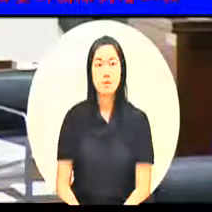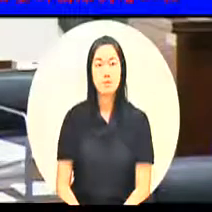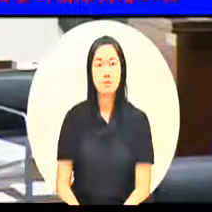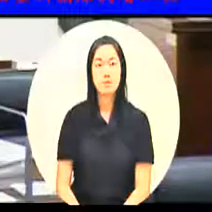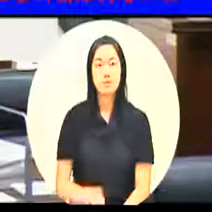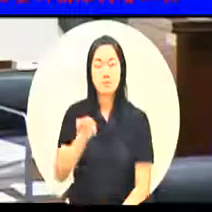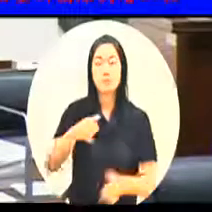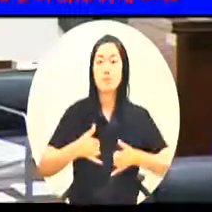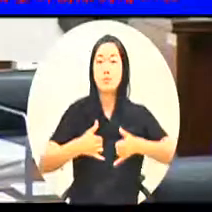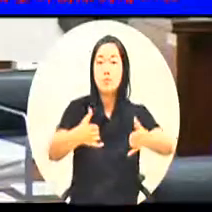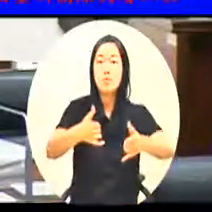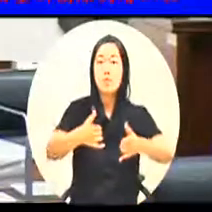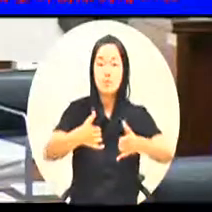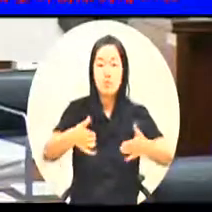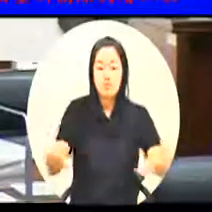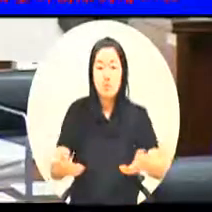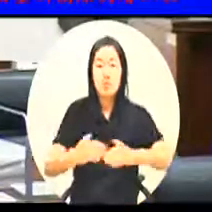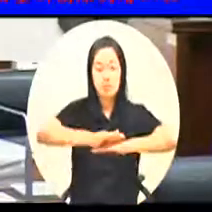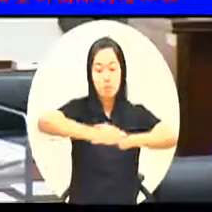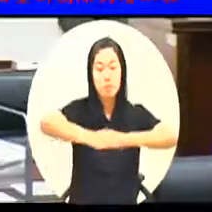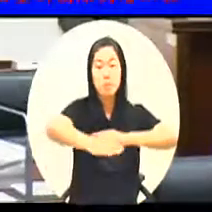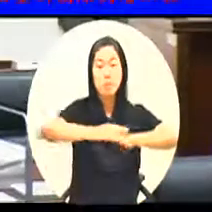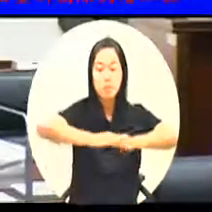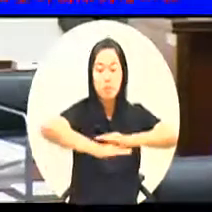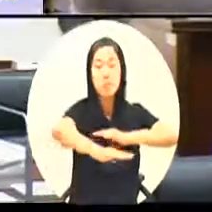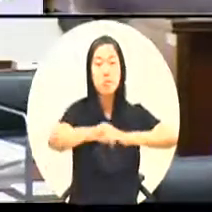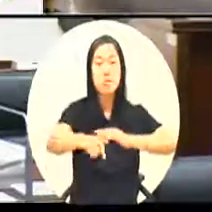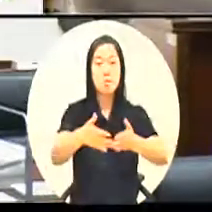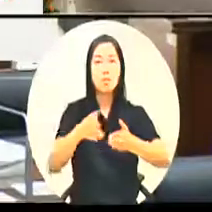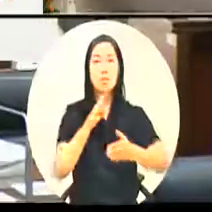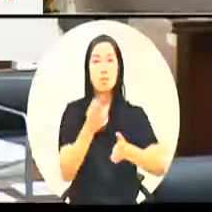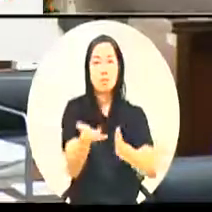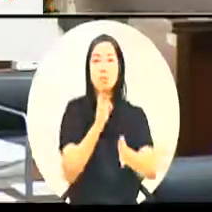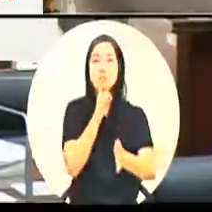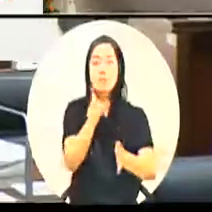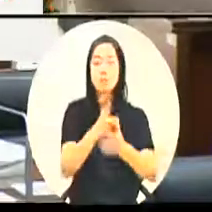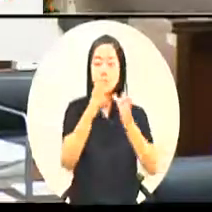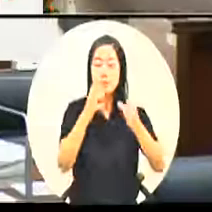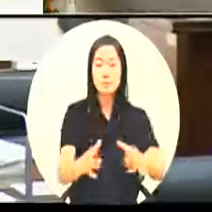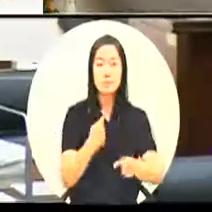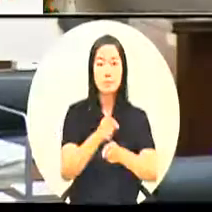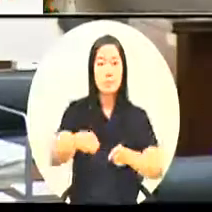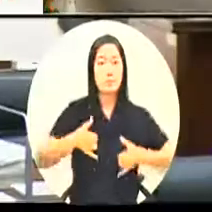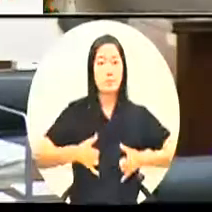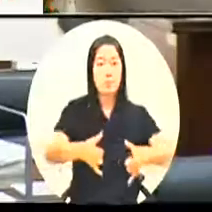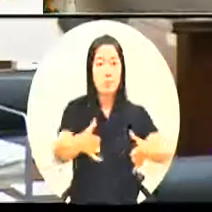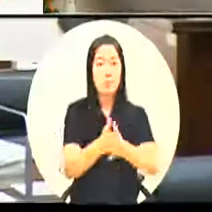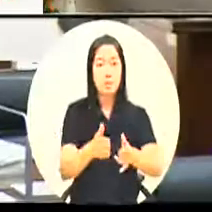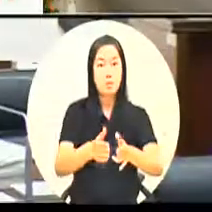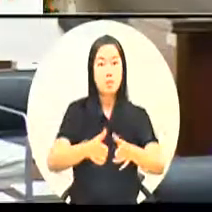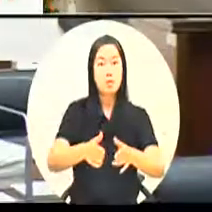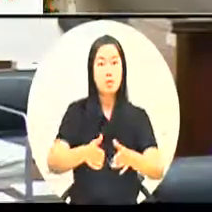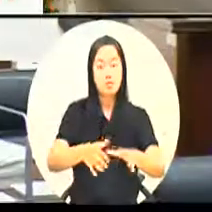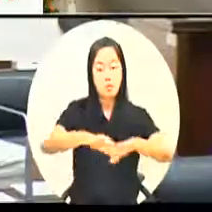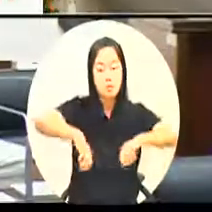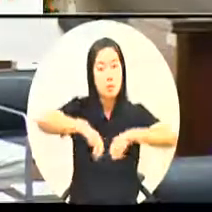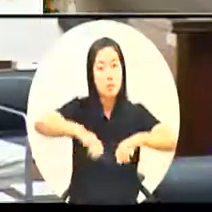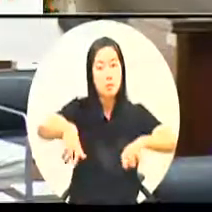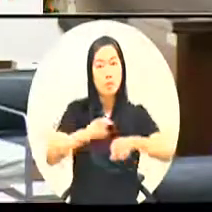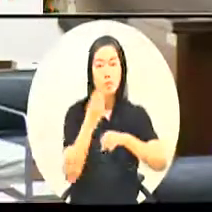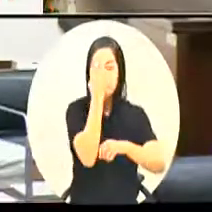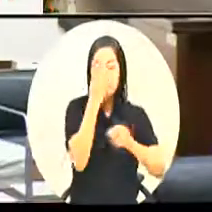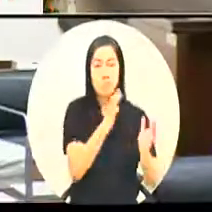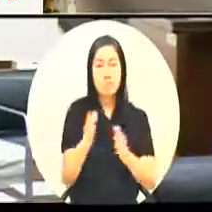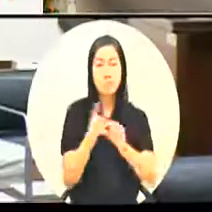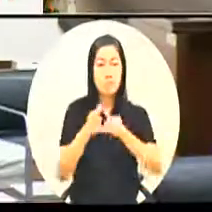那个路面，你的路评，你曾经讲说要即将设立。叫做道路挖掘管理中心哦，这个很好哦。